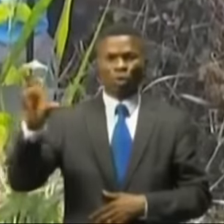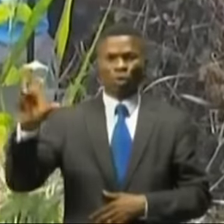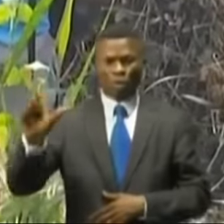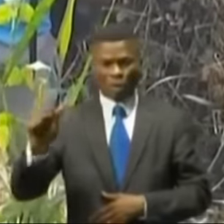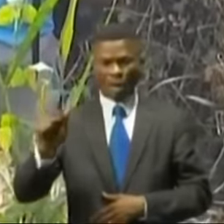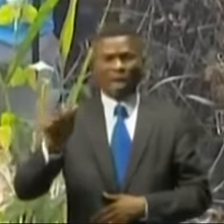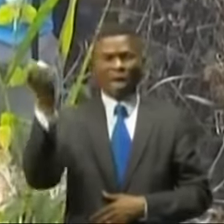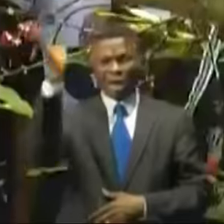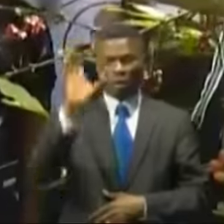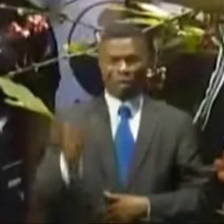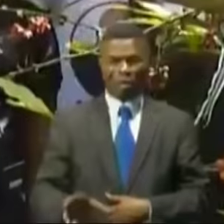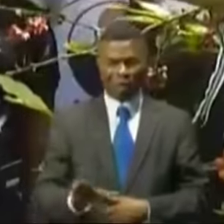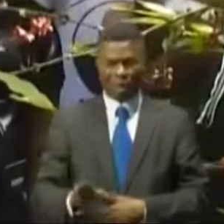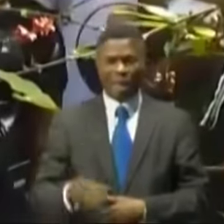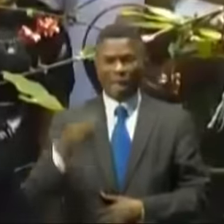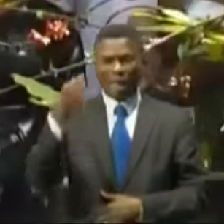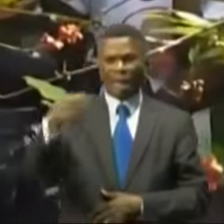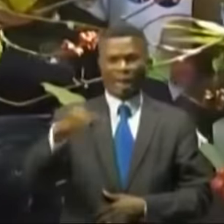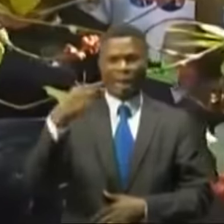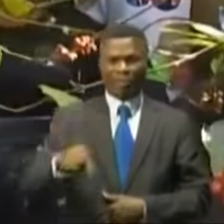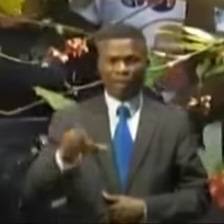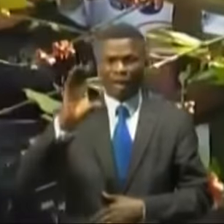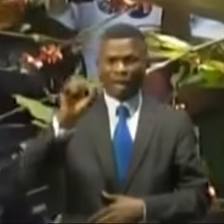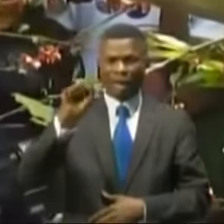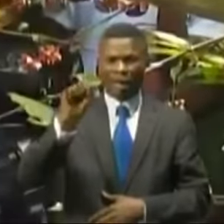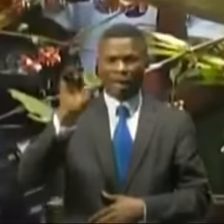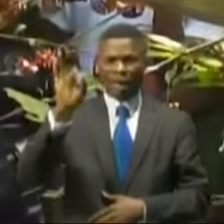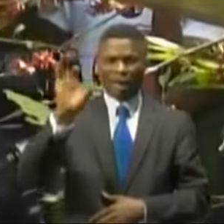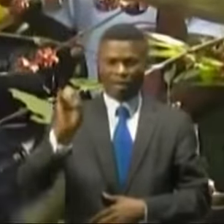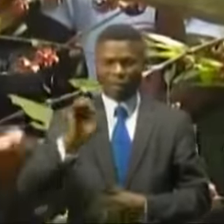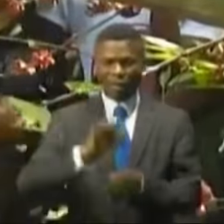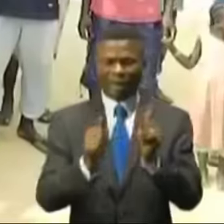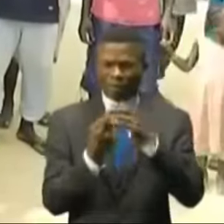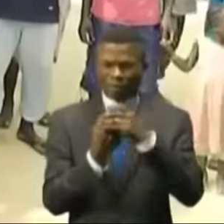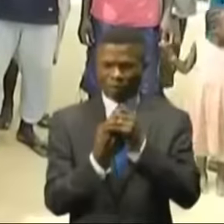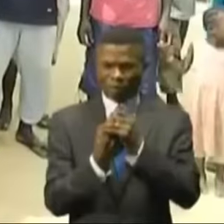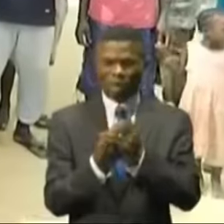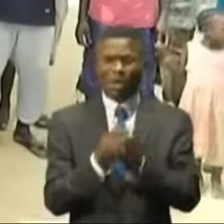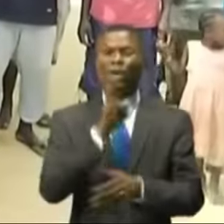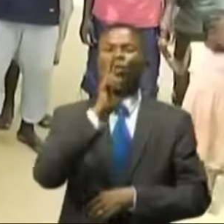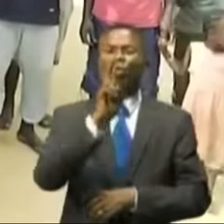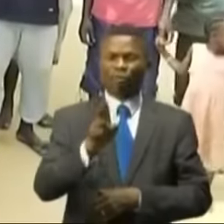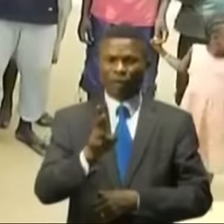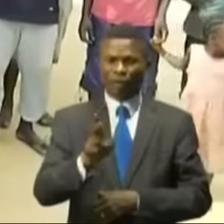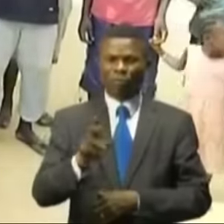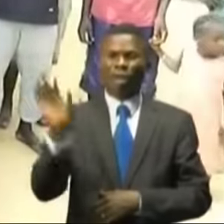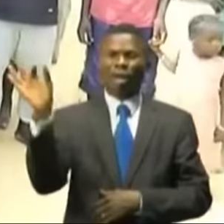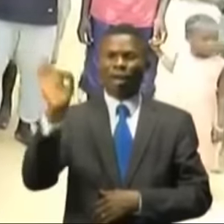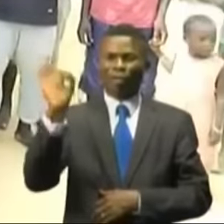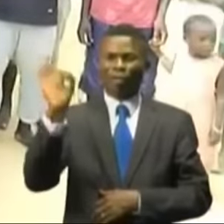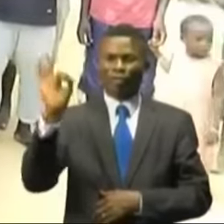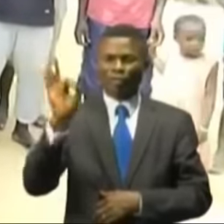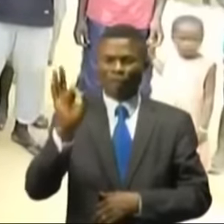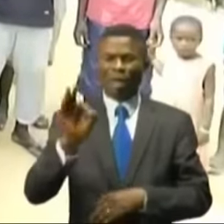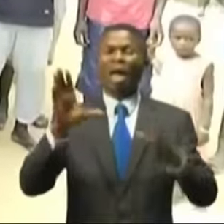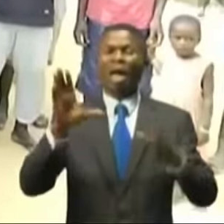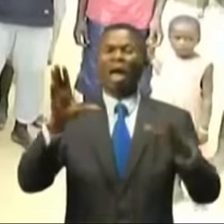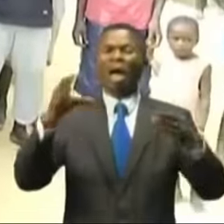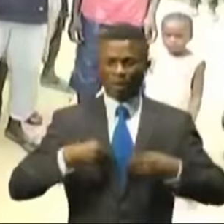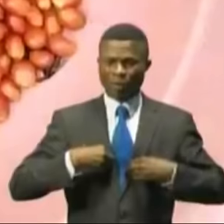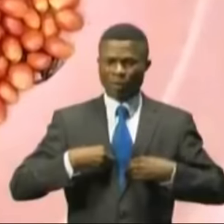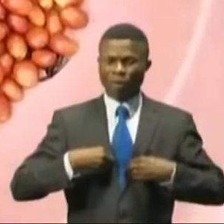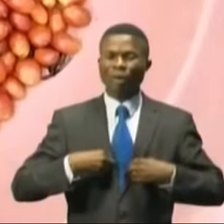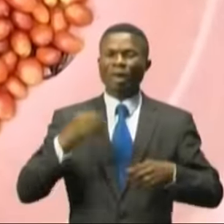est doté de toutes les caractéristiques pour devenir très bientôt le véritable or vert qui vient confirmer la revanche du